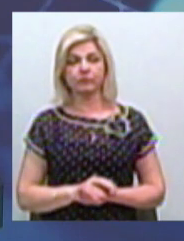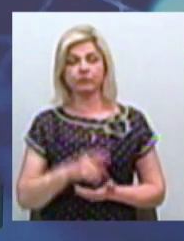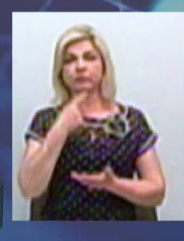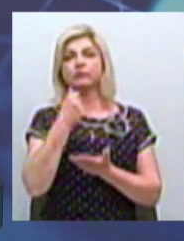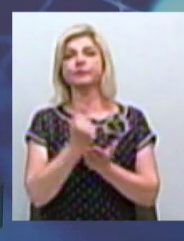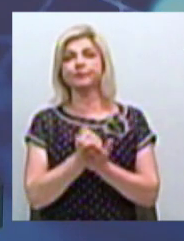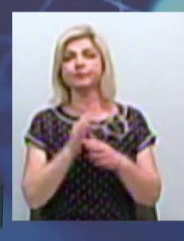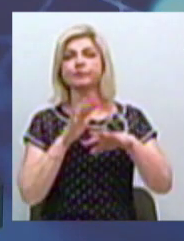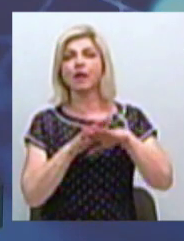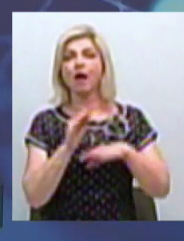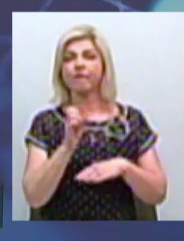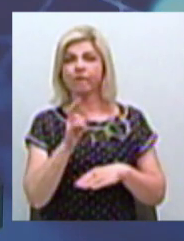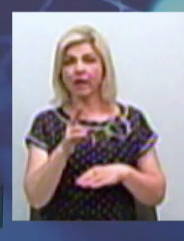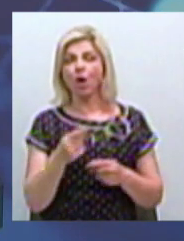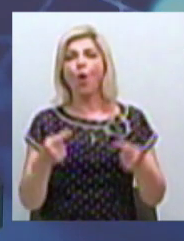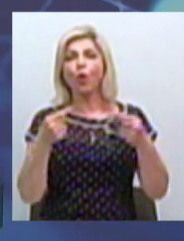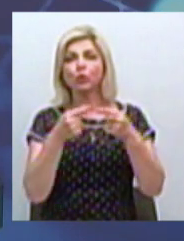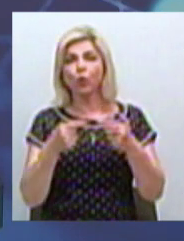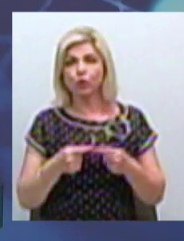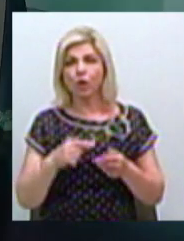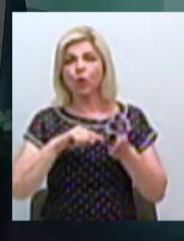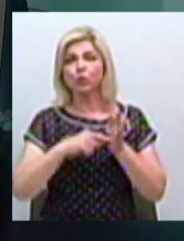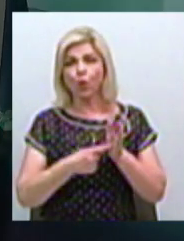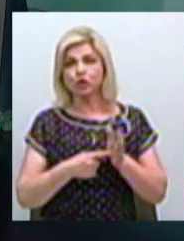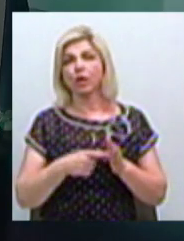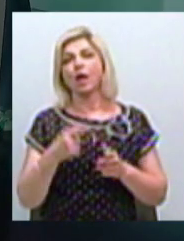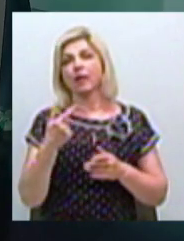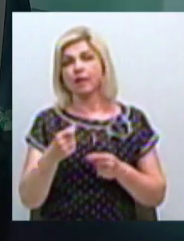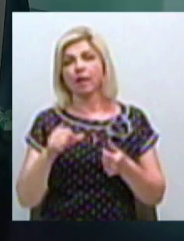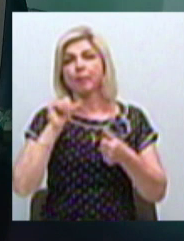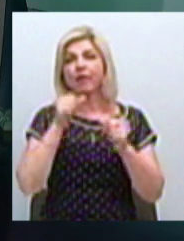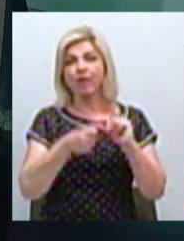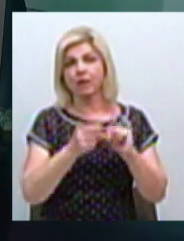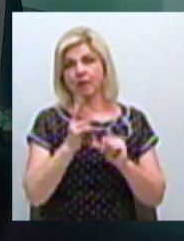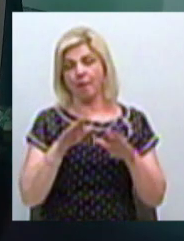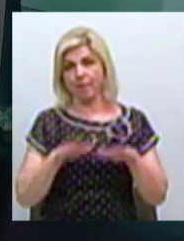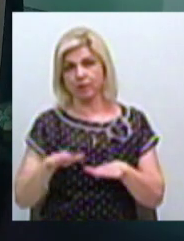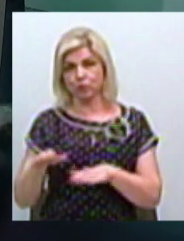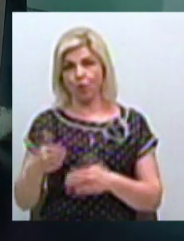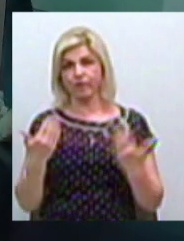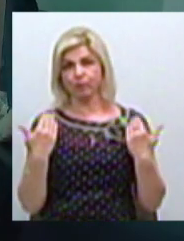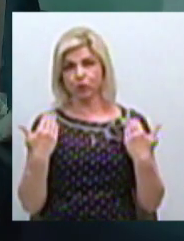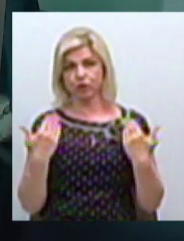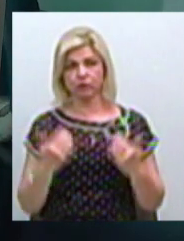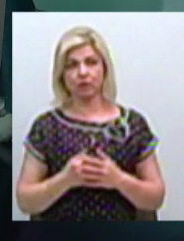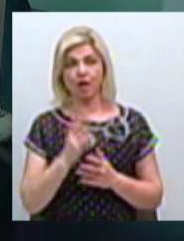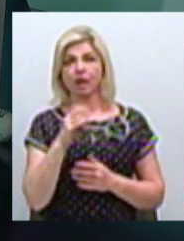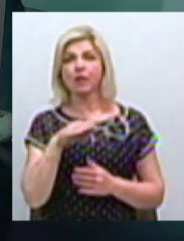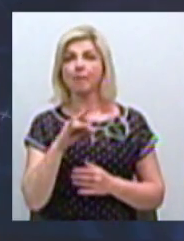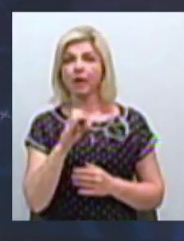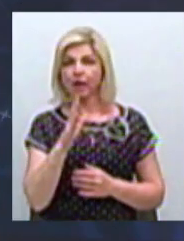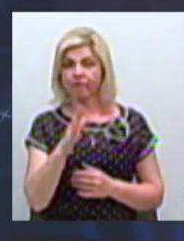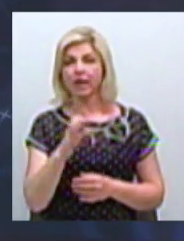Затверджений графік, визначені точки по фарватеру, які прив'язані до зон відпочинку. А які ці точки? Намив,